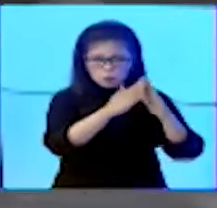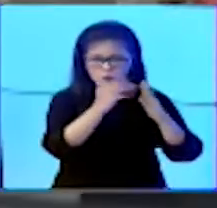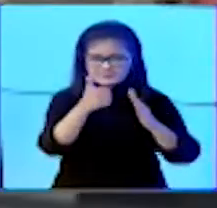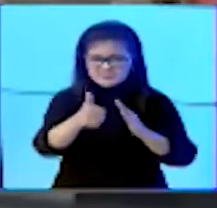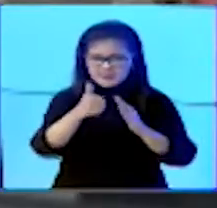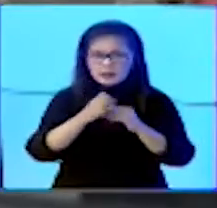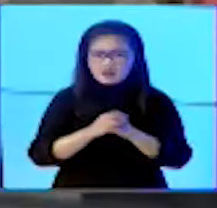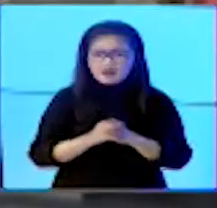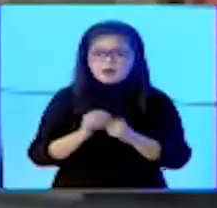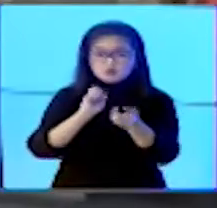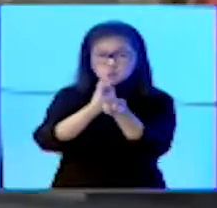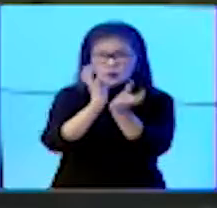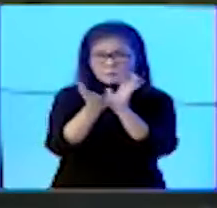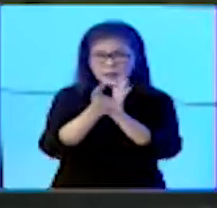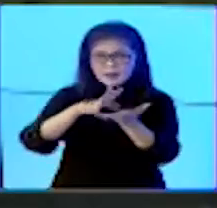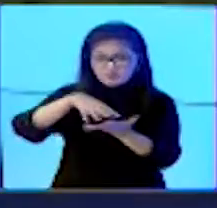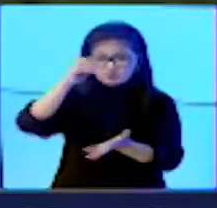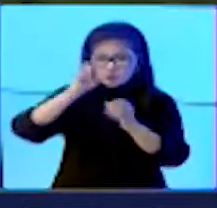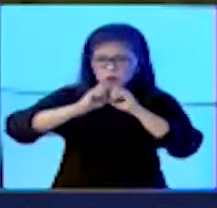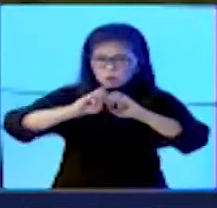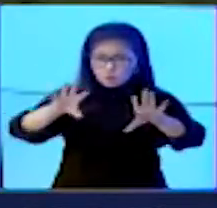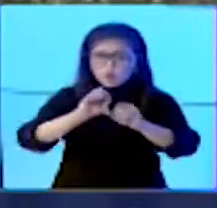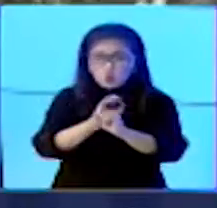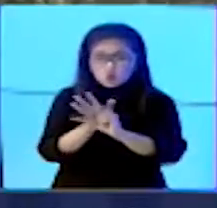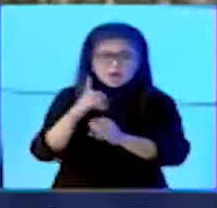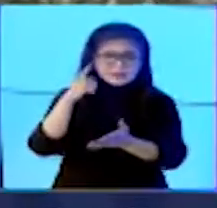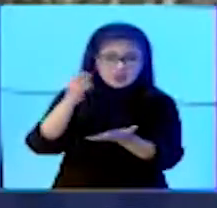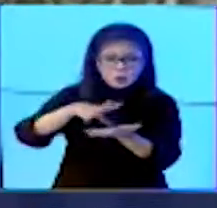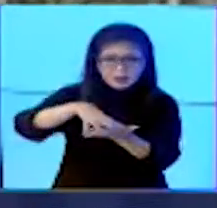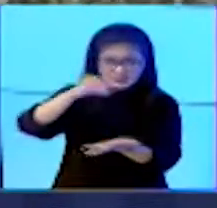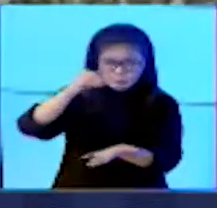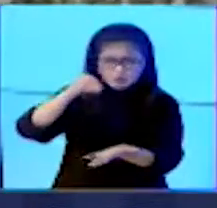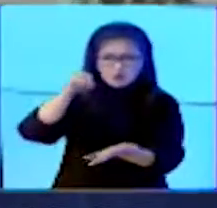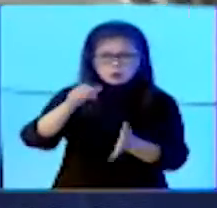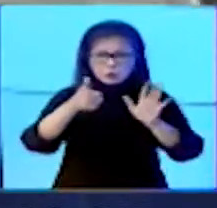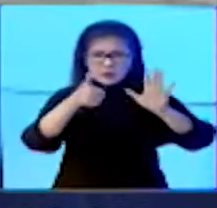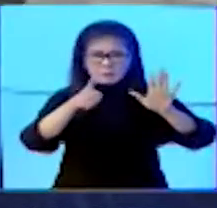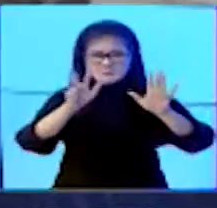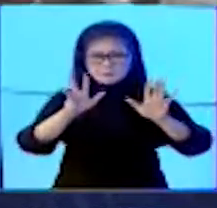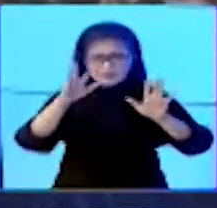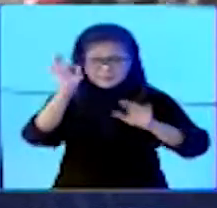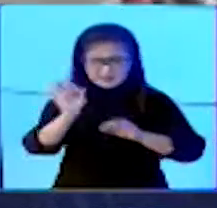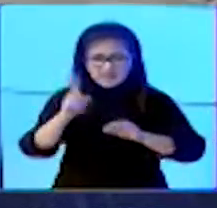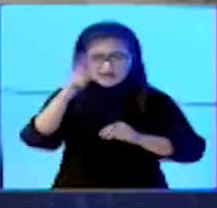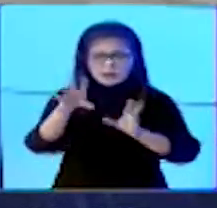Surabaya Raya menjadi epicentrum sebaran COVID-19 di Jawa Timur dengan persentase 69% dari total